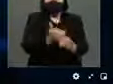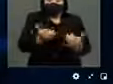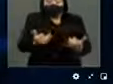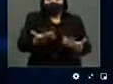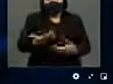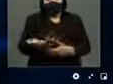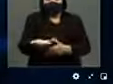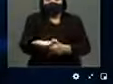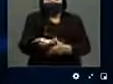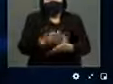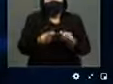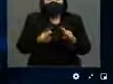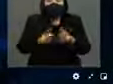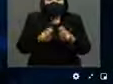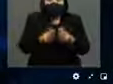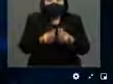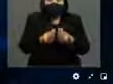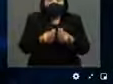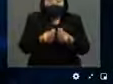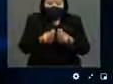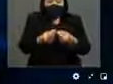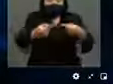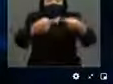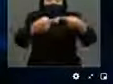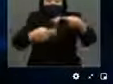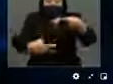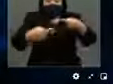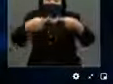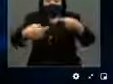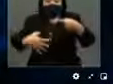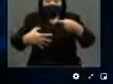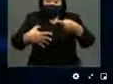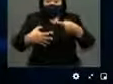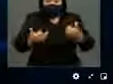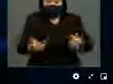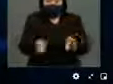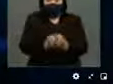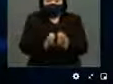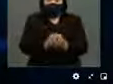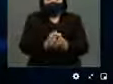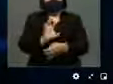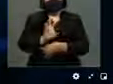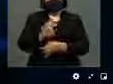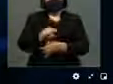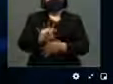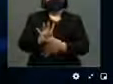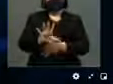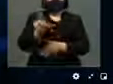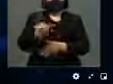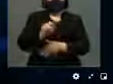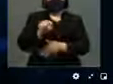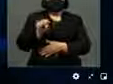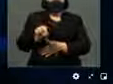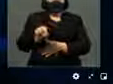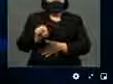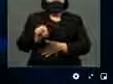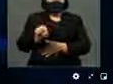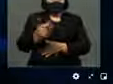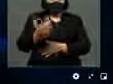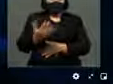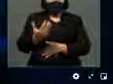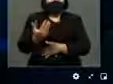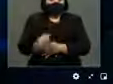ขขึ้นมาเพื่อให้ได้เห็นนะครับว่าตัวเลขวันนี้อยู่ที่ 6.58%ลง